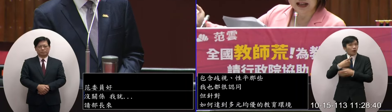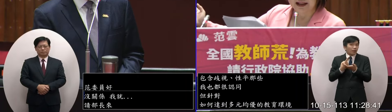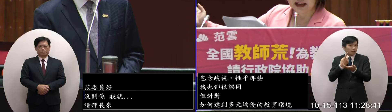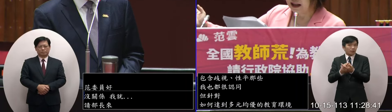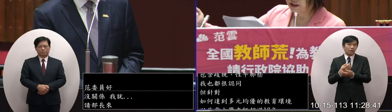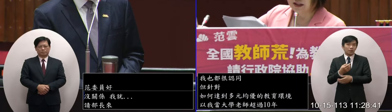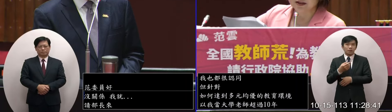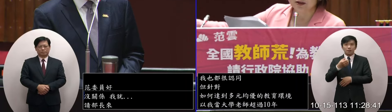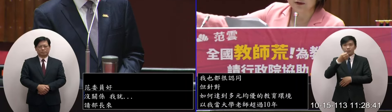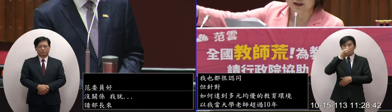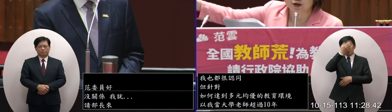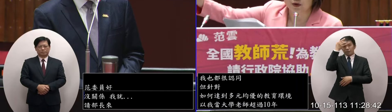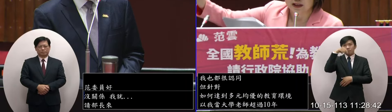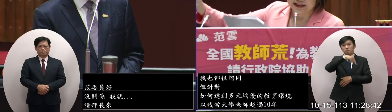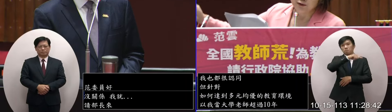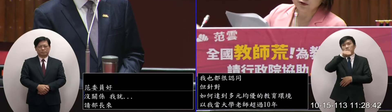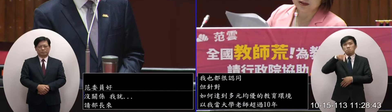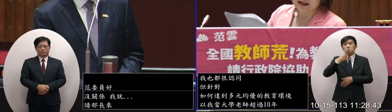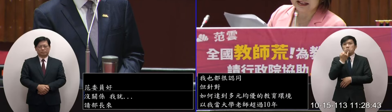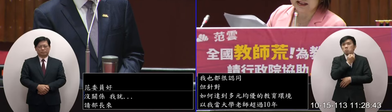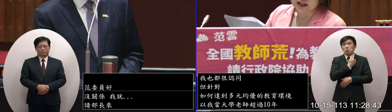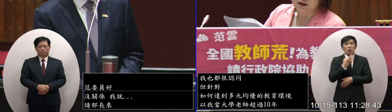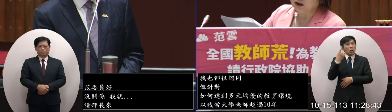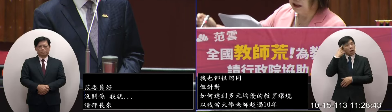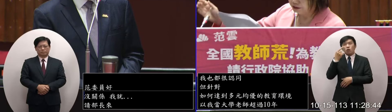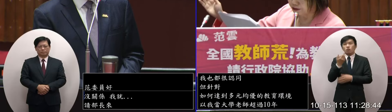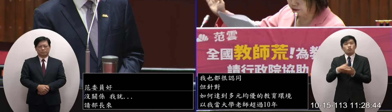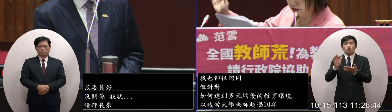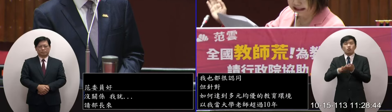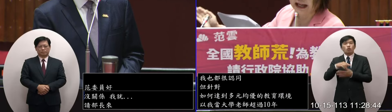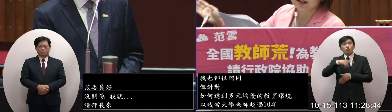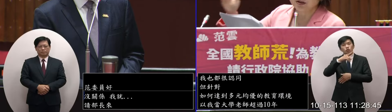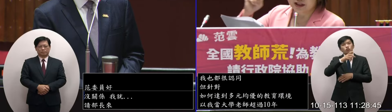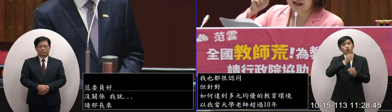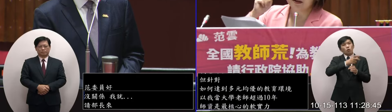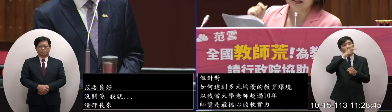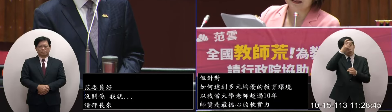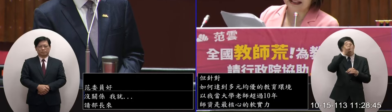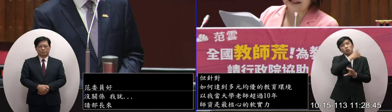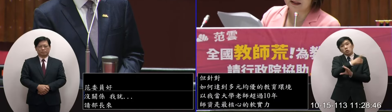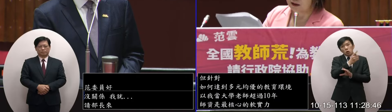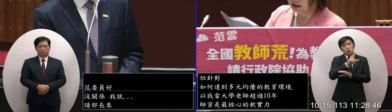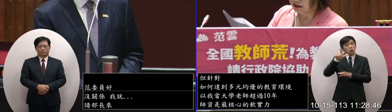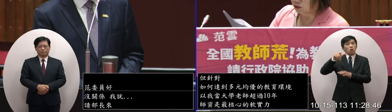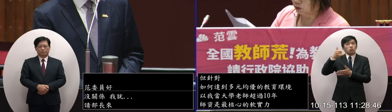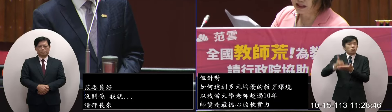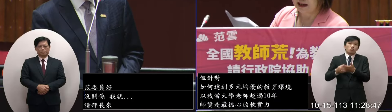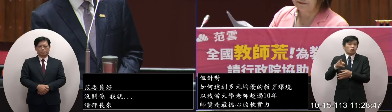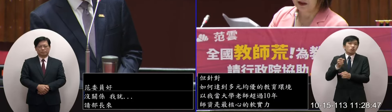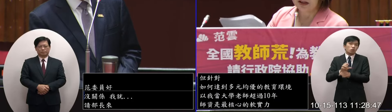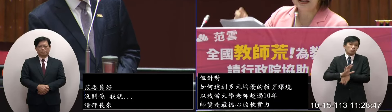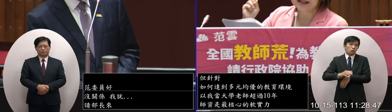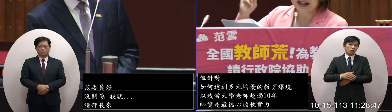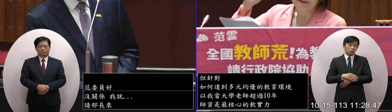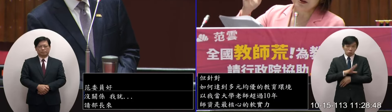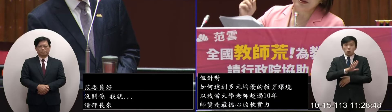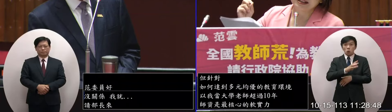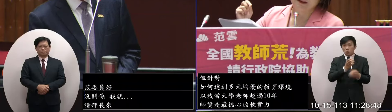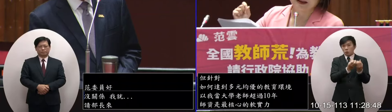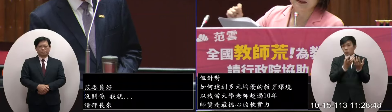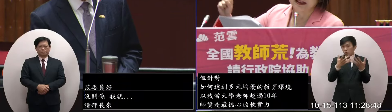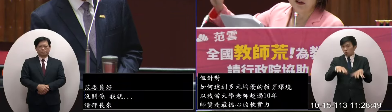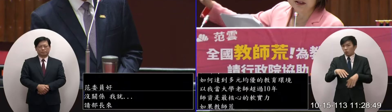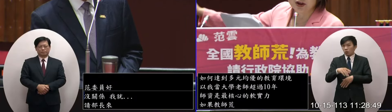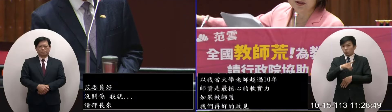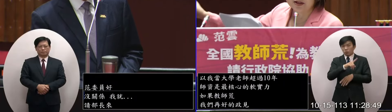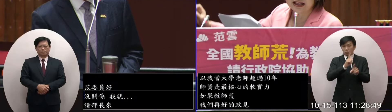轻世代他甚至有人就宁愿去当警消哈，就是说离开教职，真的有这样的例子哦。那我想哦，因为他下班就是